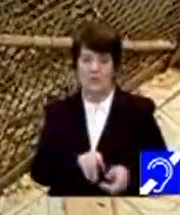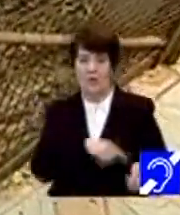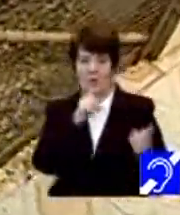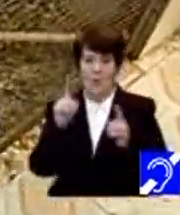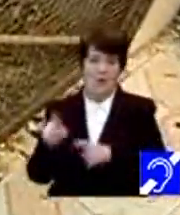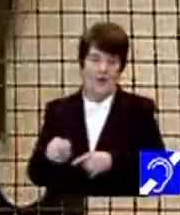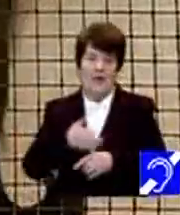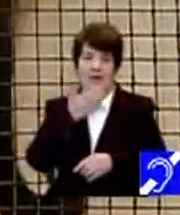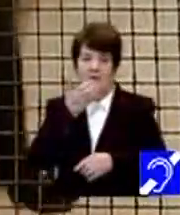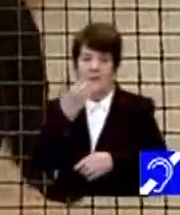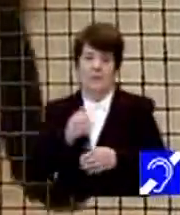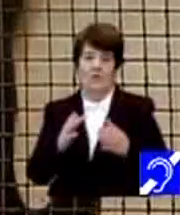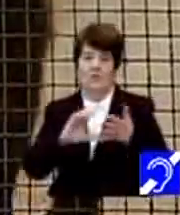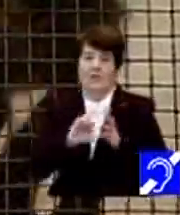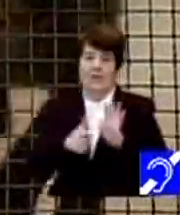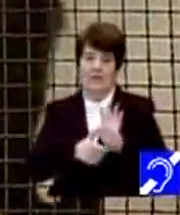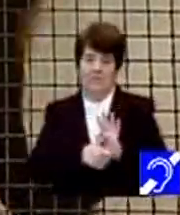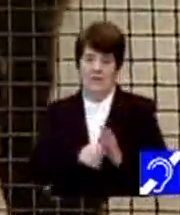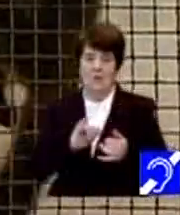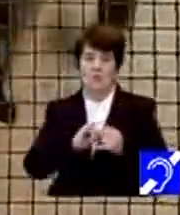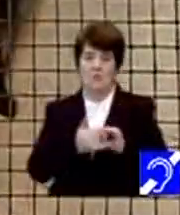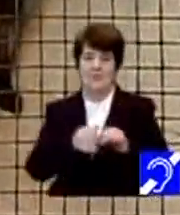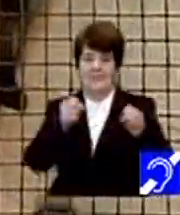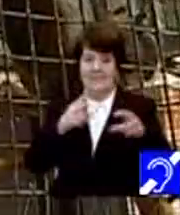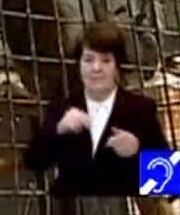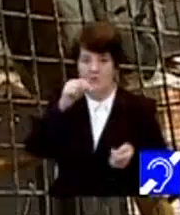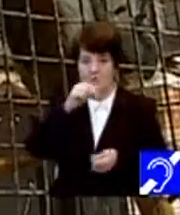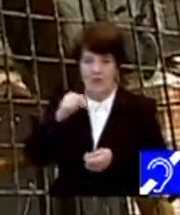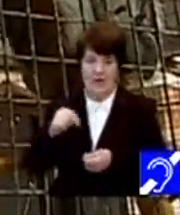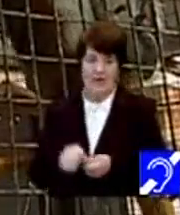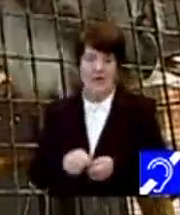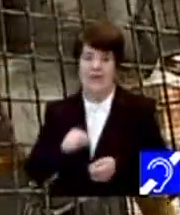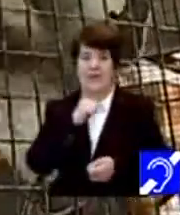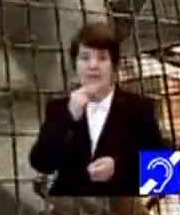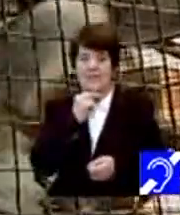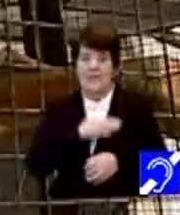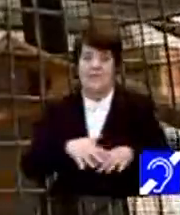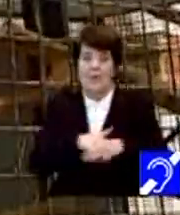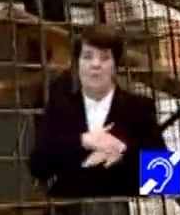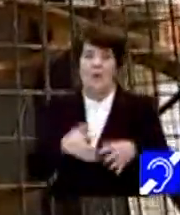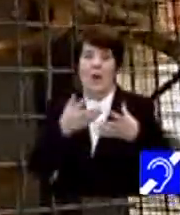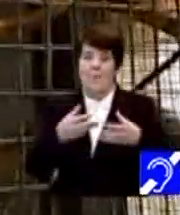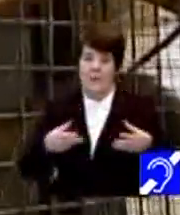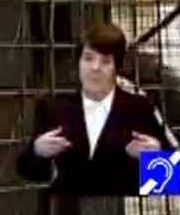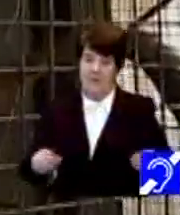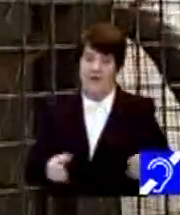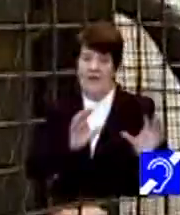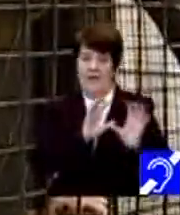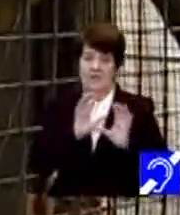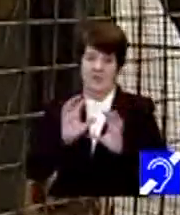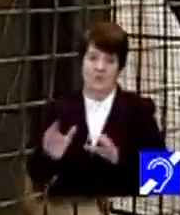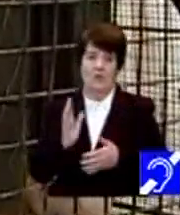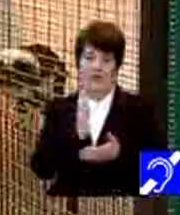au fost mutate într-o încăpere călduroasă și beneficiază de condiții speciale. Vor reveni în atenția publicului abia la primăvară.